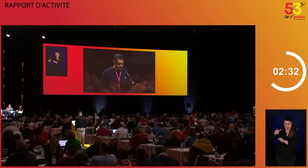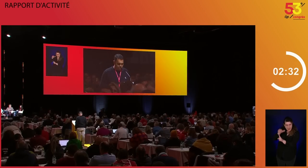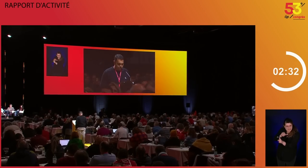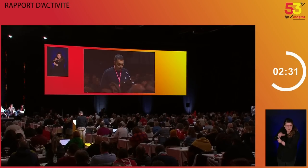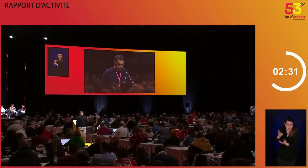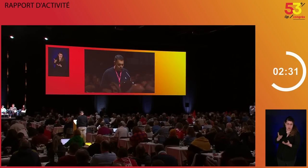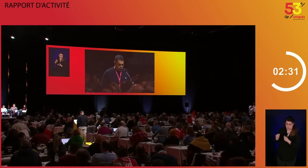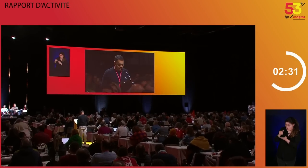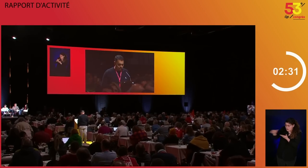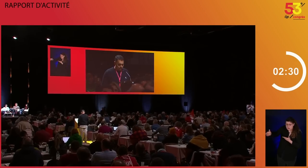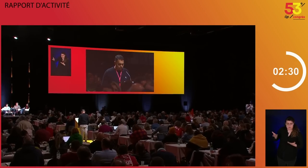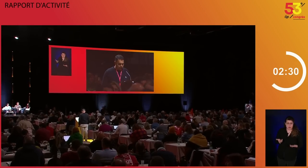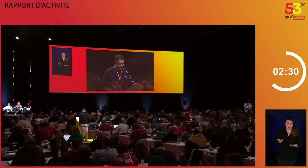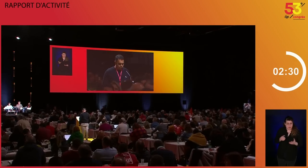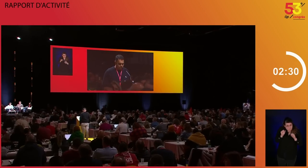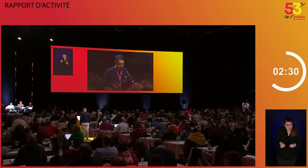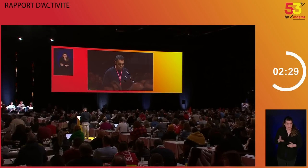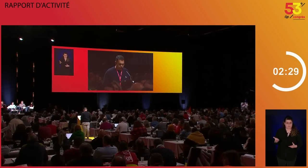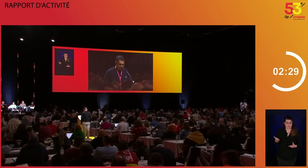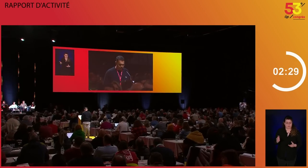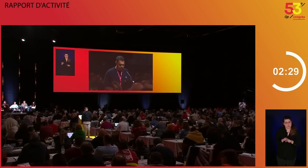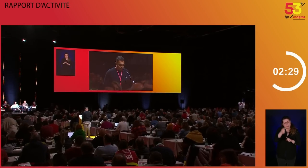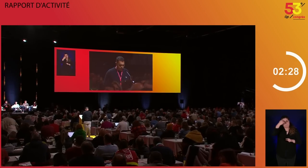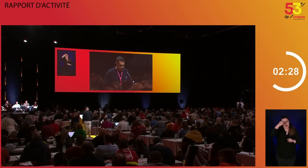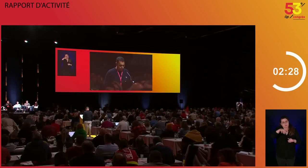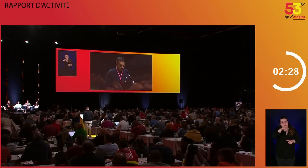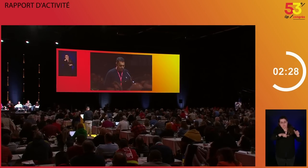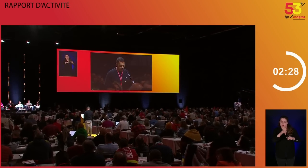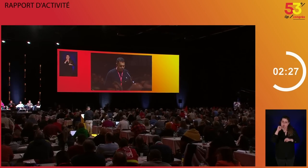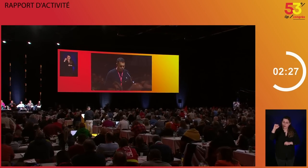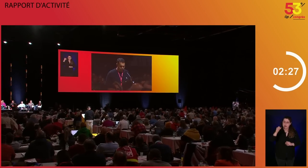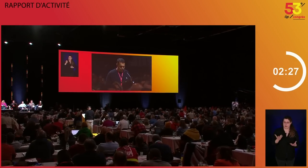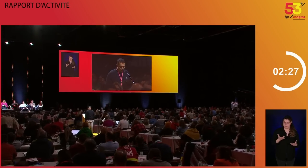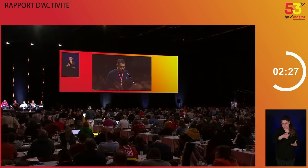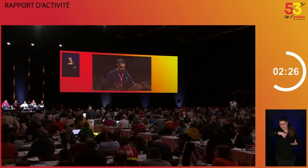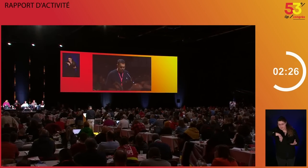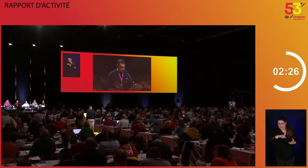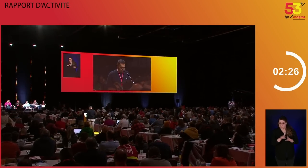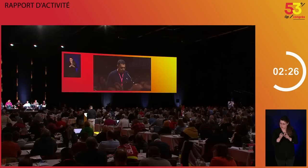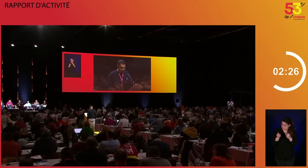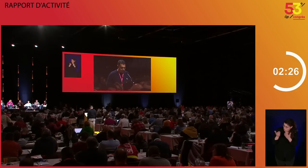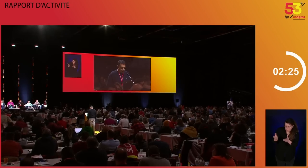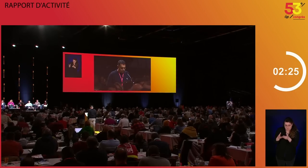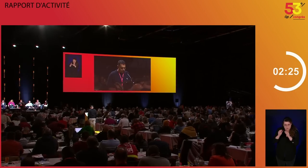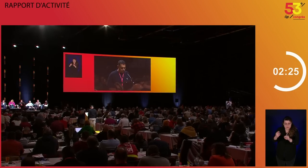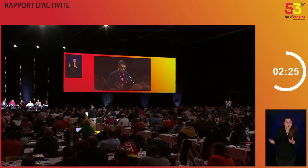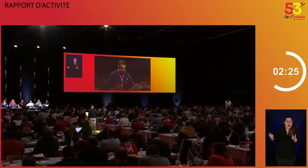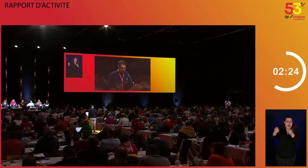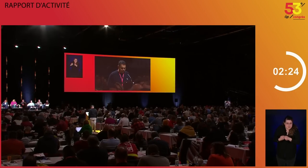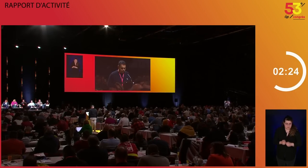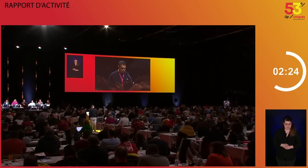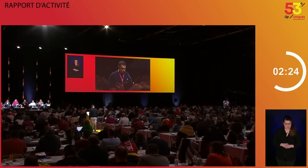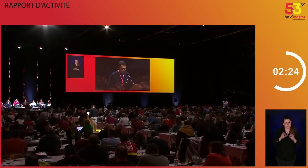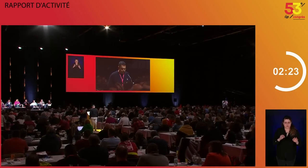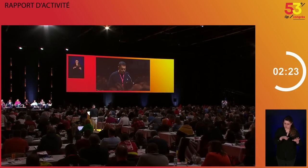voire au licenciement. Aussi, il nous appartient de penser à nos camarades et de proposer des formats de formation adaptés. Nous avons commencé le